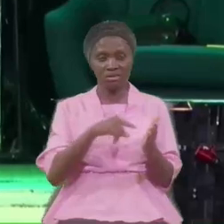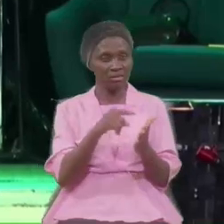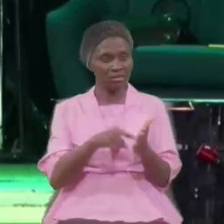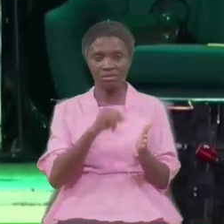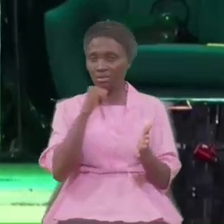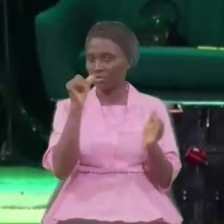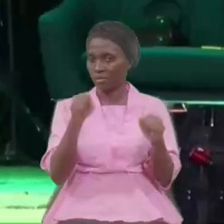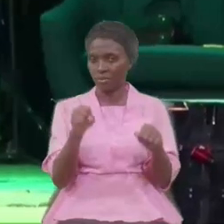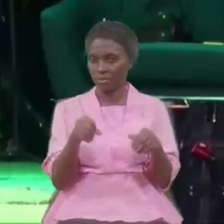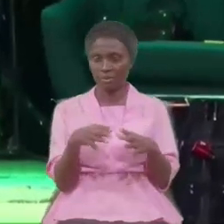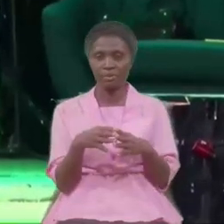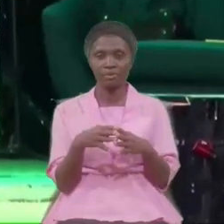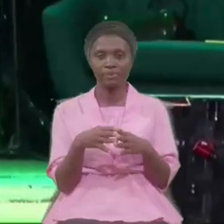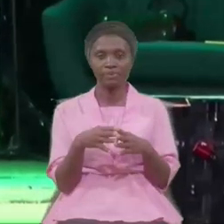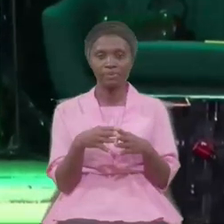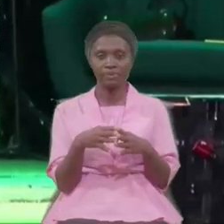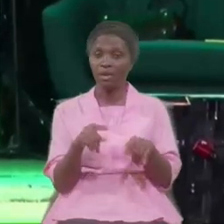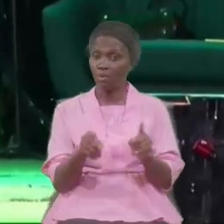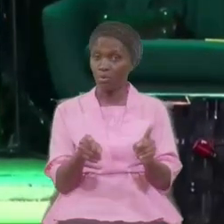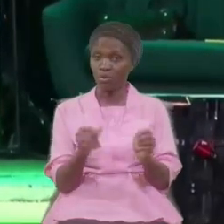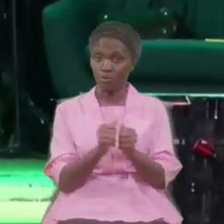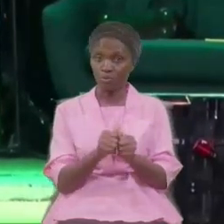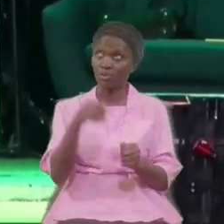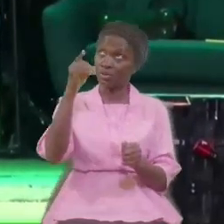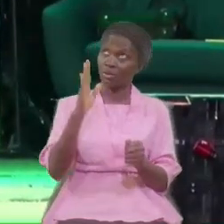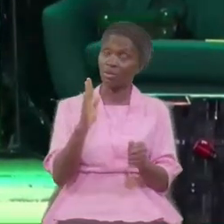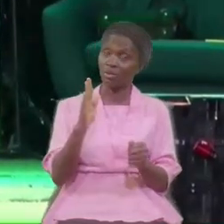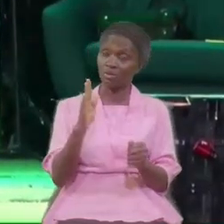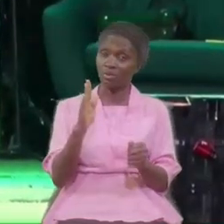aux hommes cela est impossible, mais à Dieu